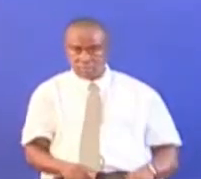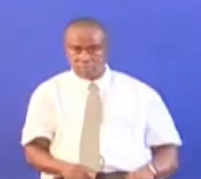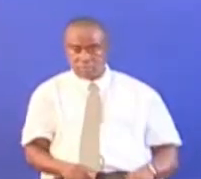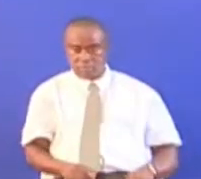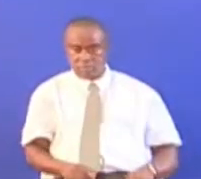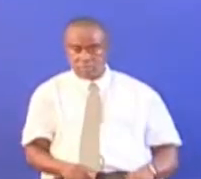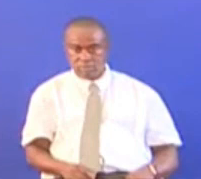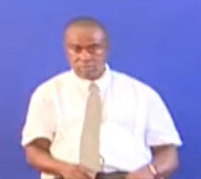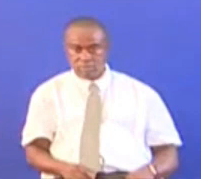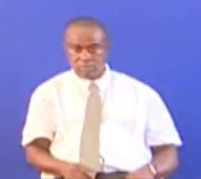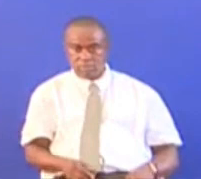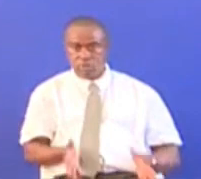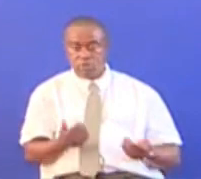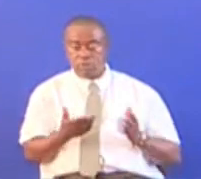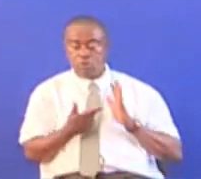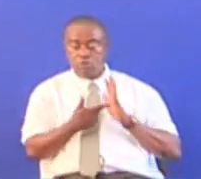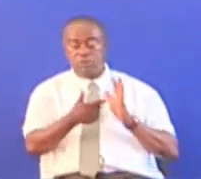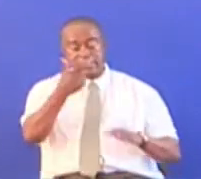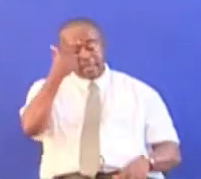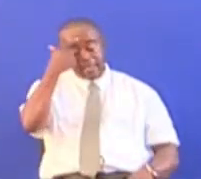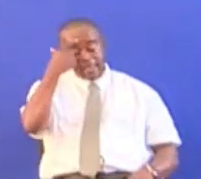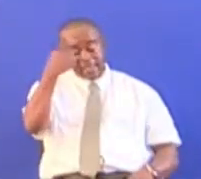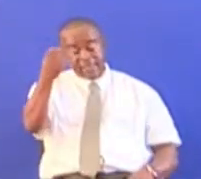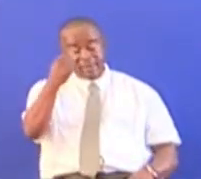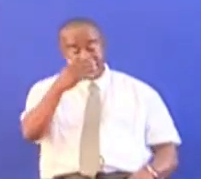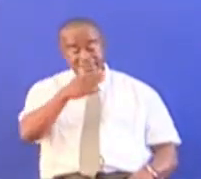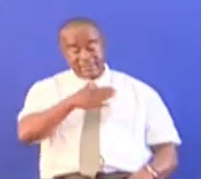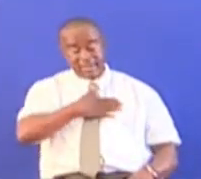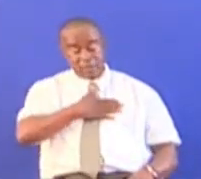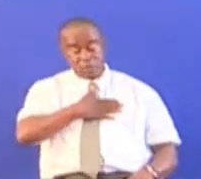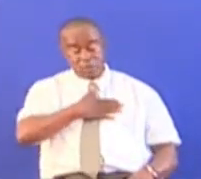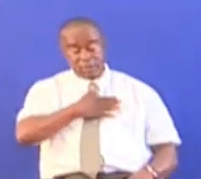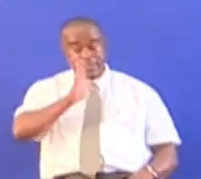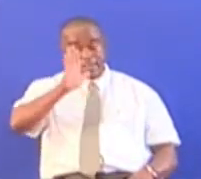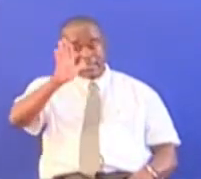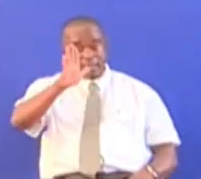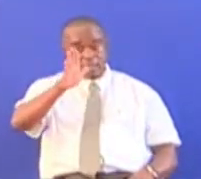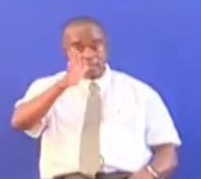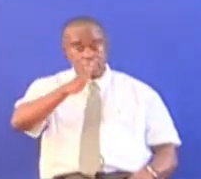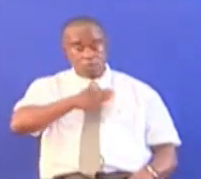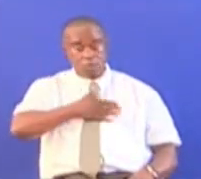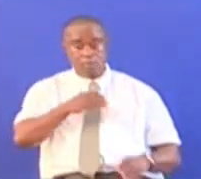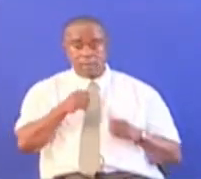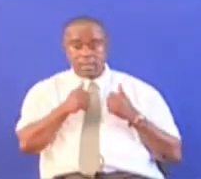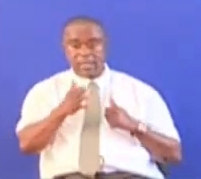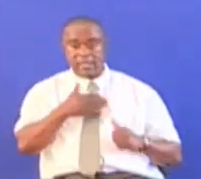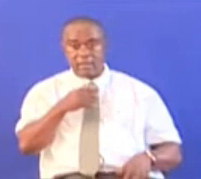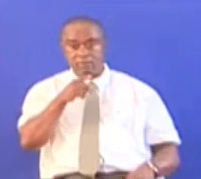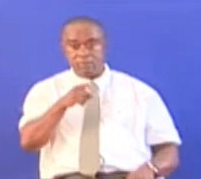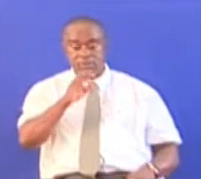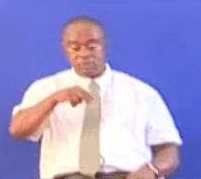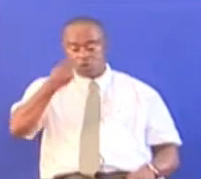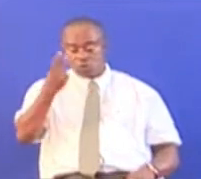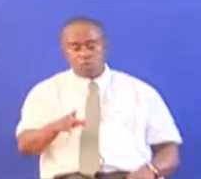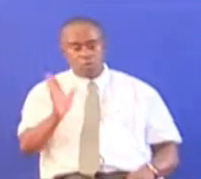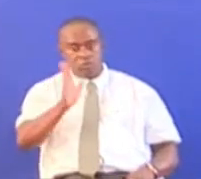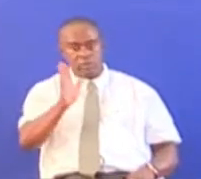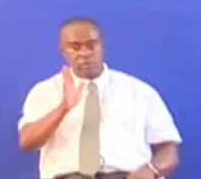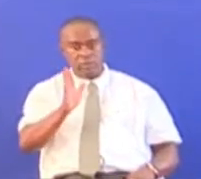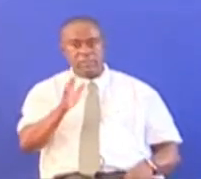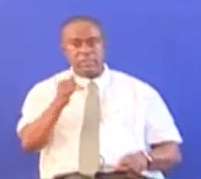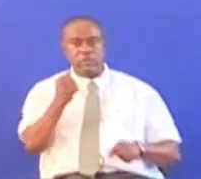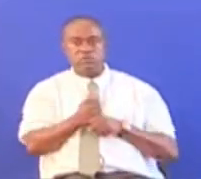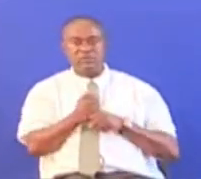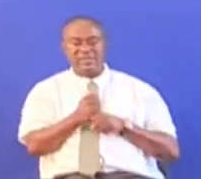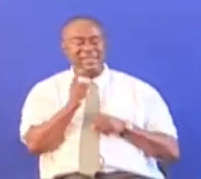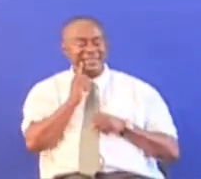kwa imani kubwa anayoendelea kuwa nayo juu yetu. Na ahadi yangu ni ile ile, hatutamwangusha, tutafanya kila